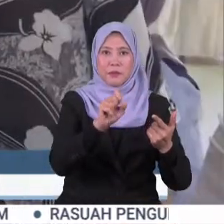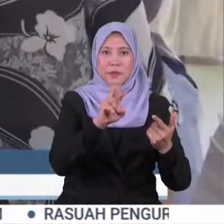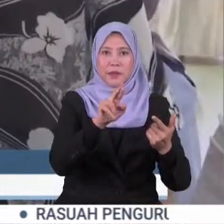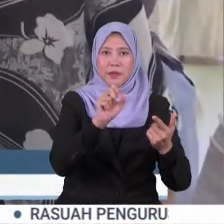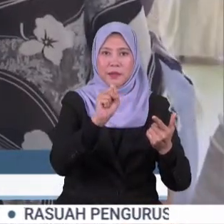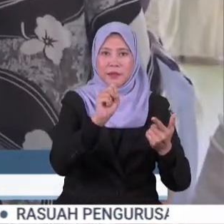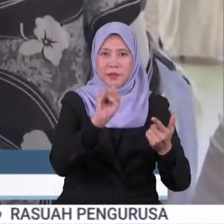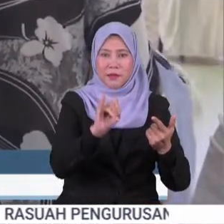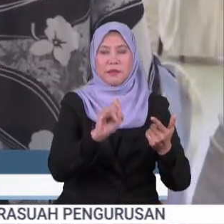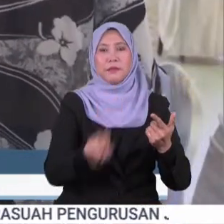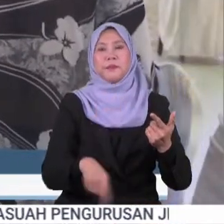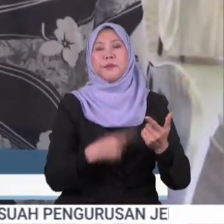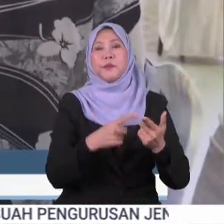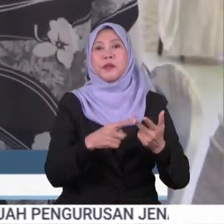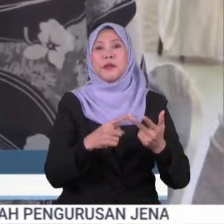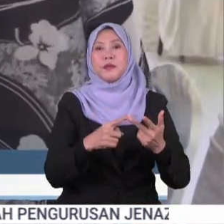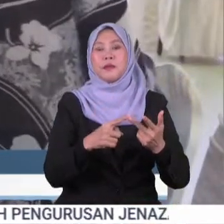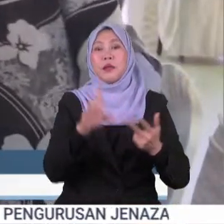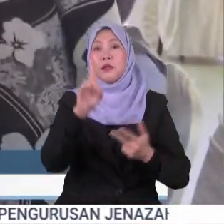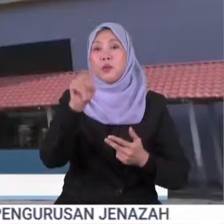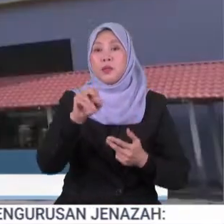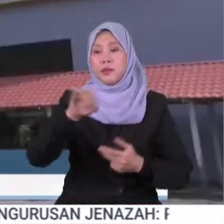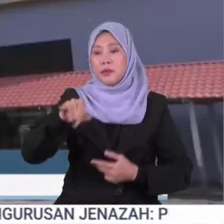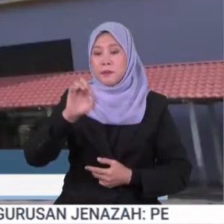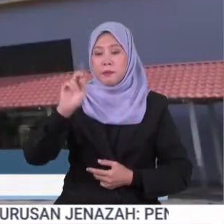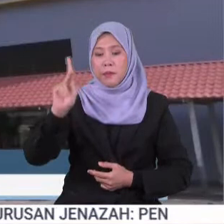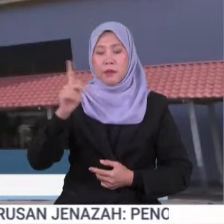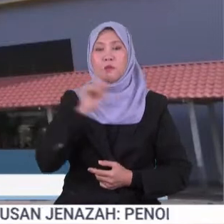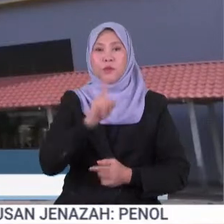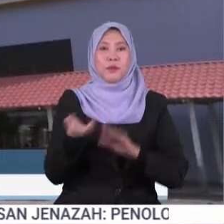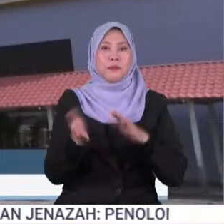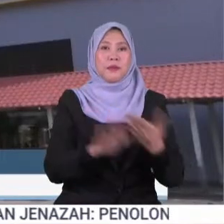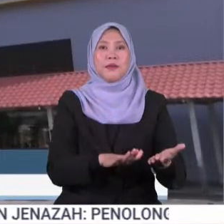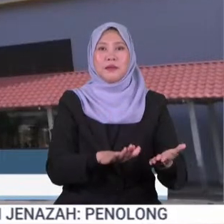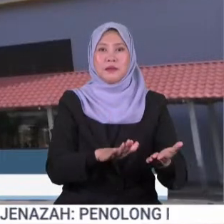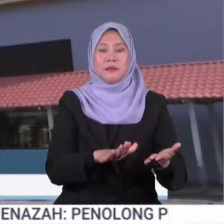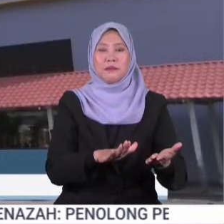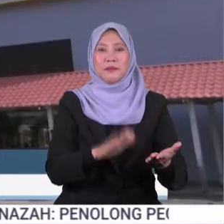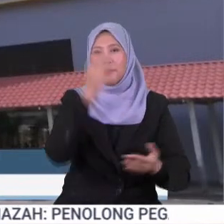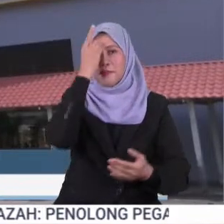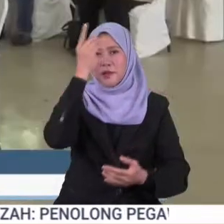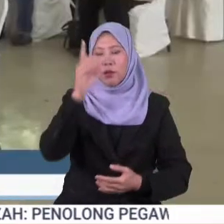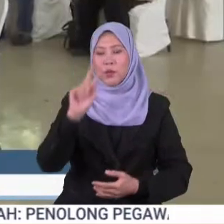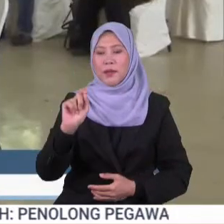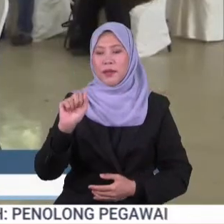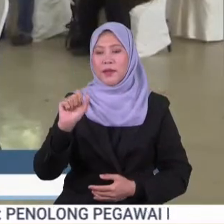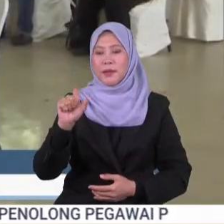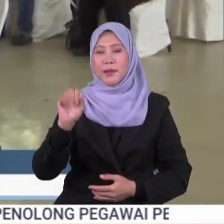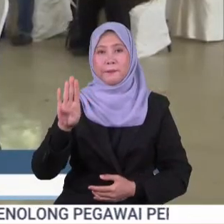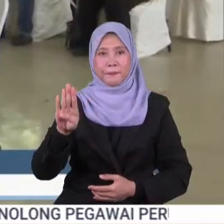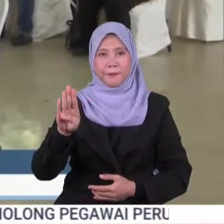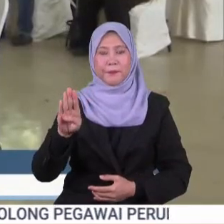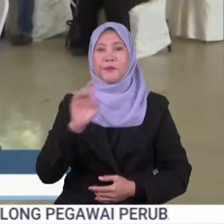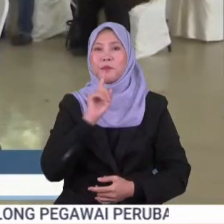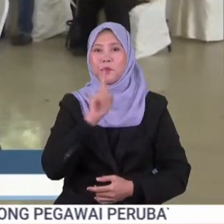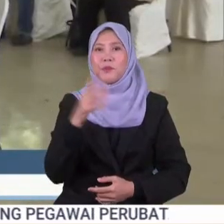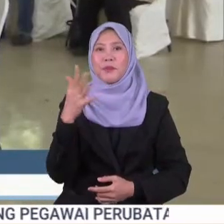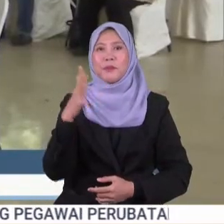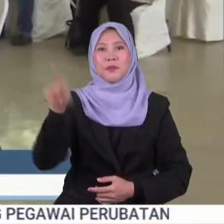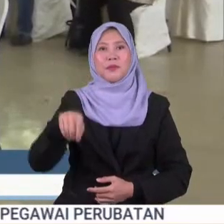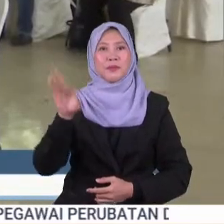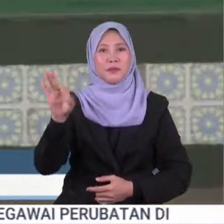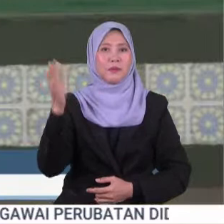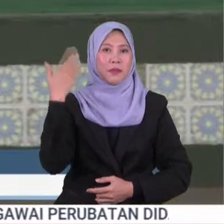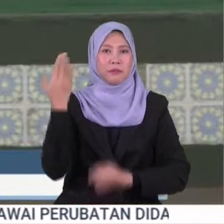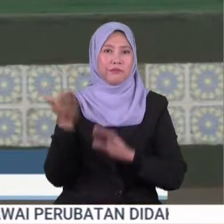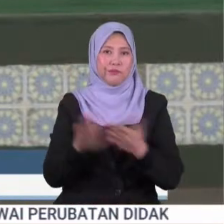Cheng Li Ping. PRK Dun Jepak diadakan susulan kematian penyandangnya, Datuk Talib Zul Philip pada 15